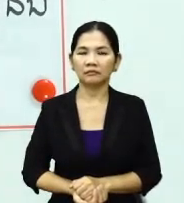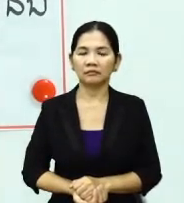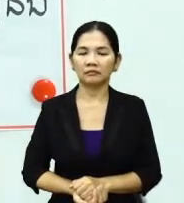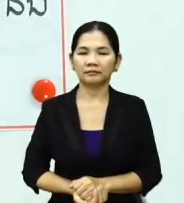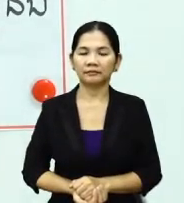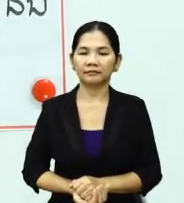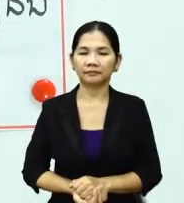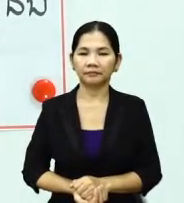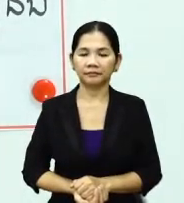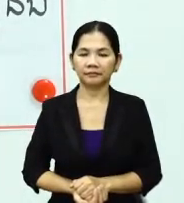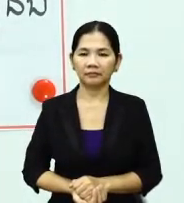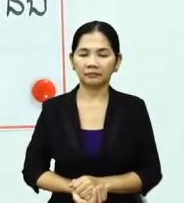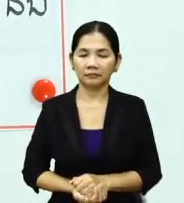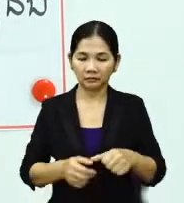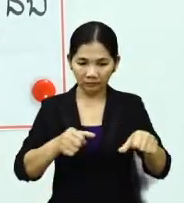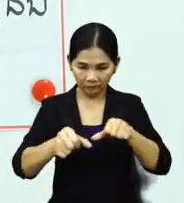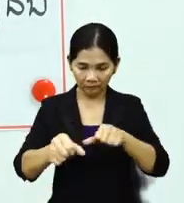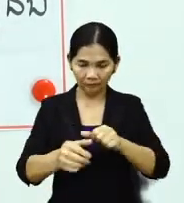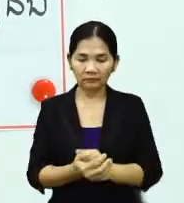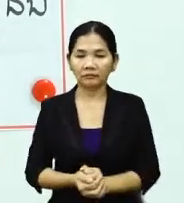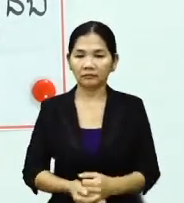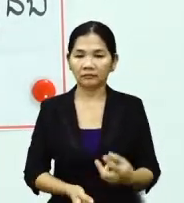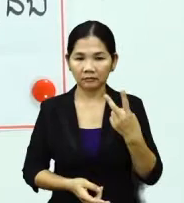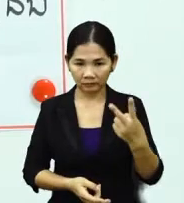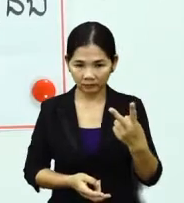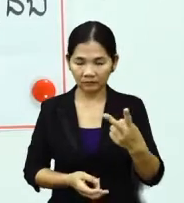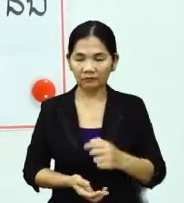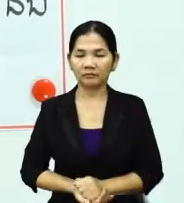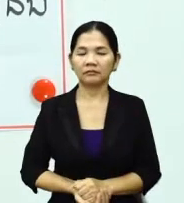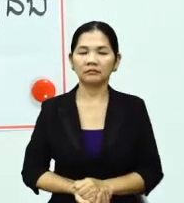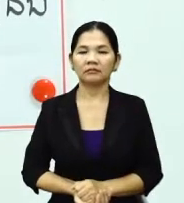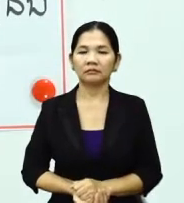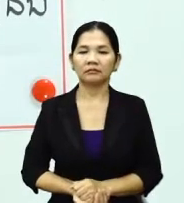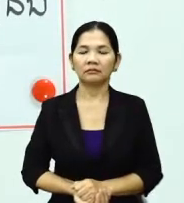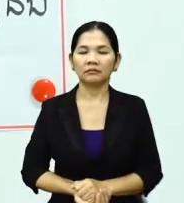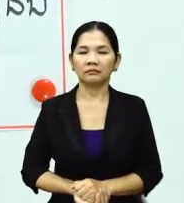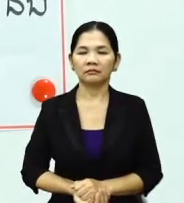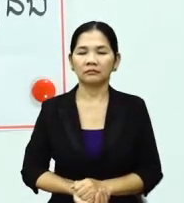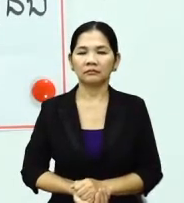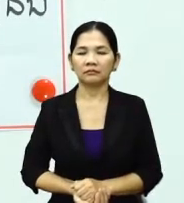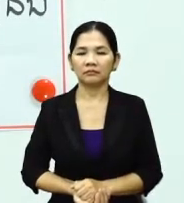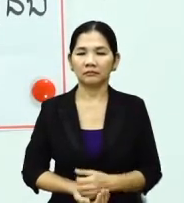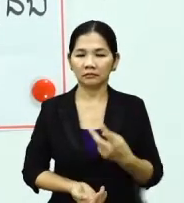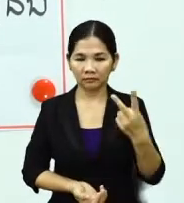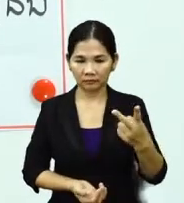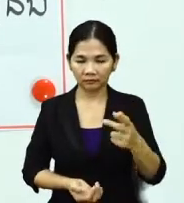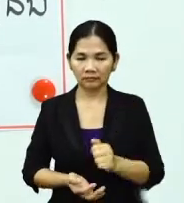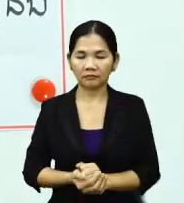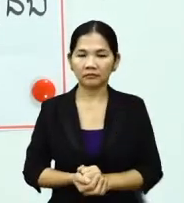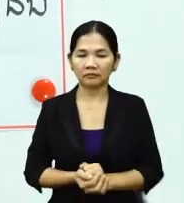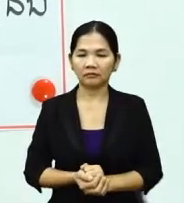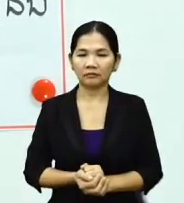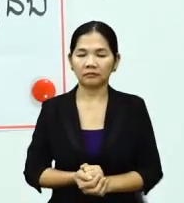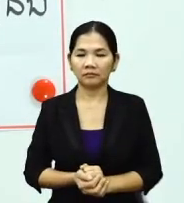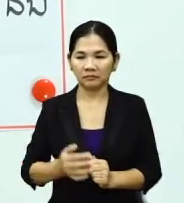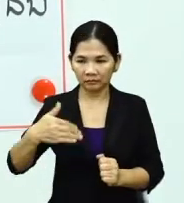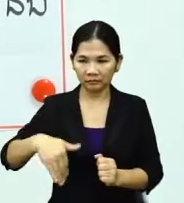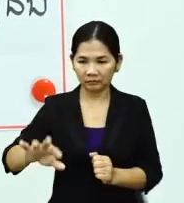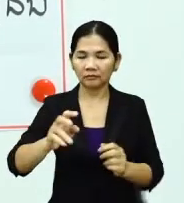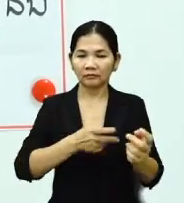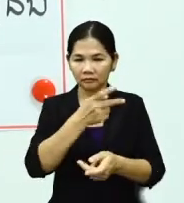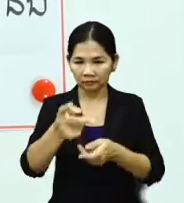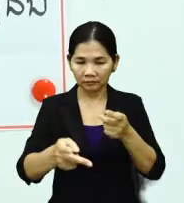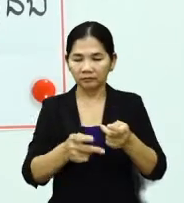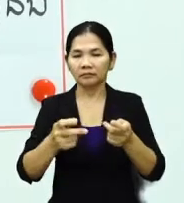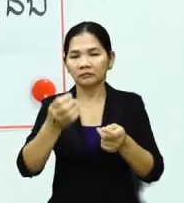dường chà ta bắn to tới chùm lại tìm bì nè con ta bì ta kê tập xa đập